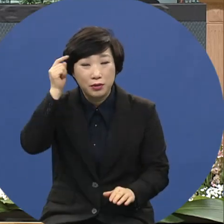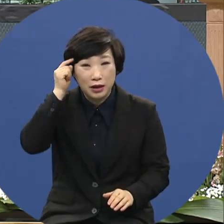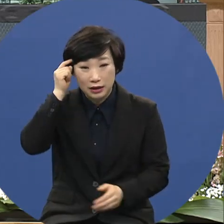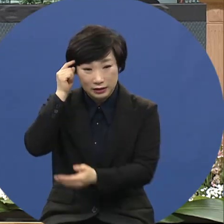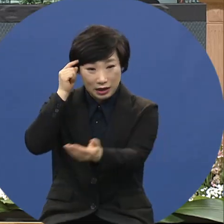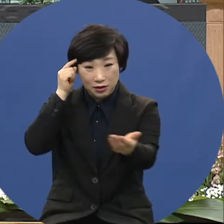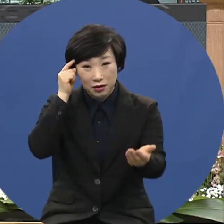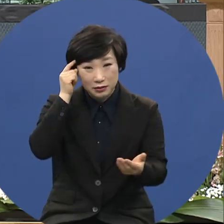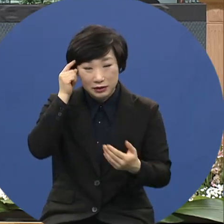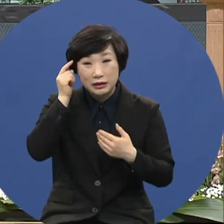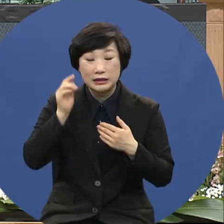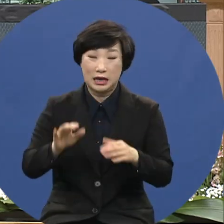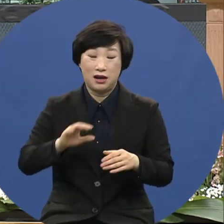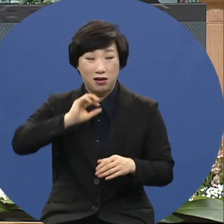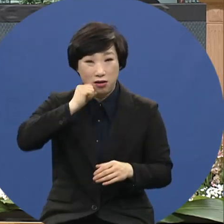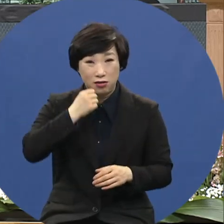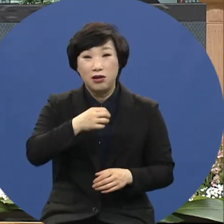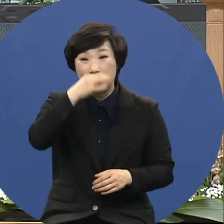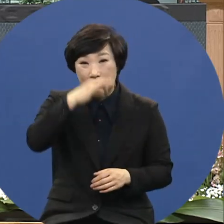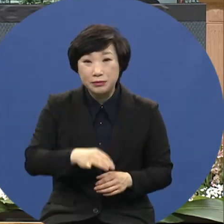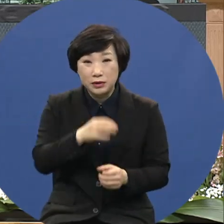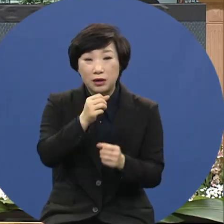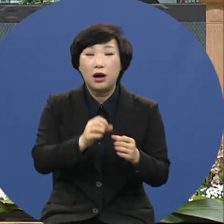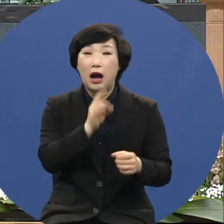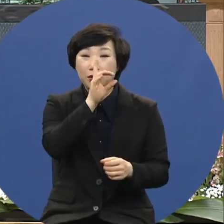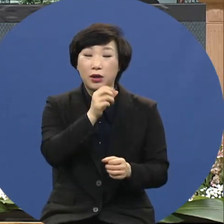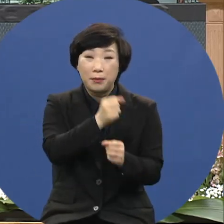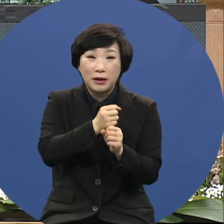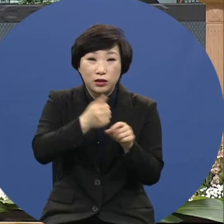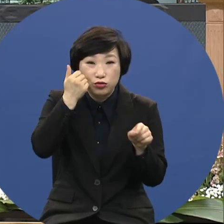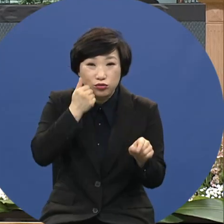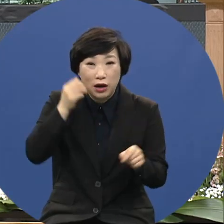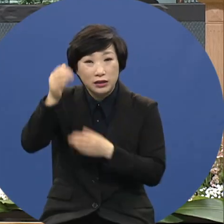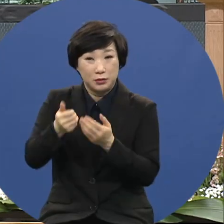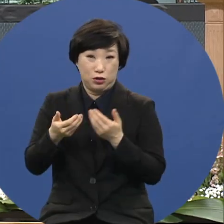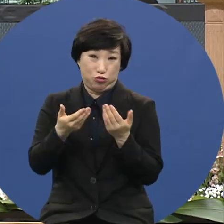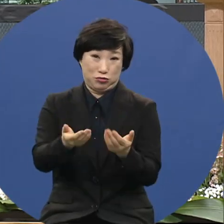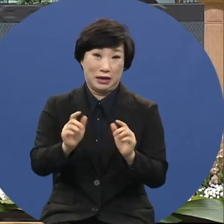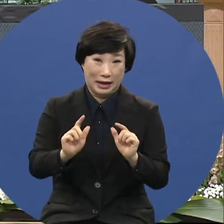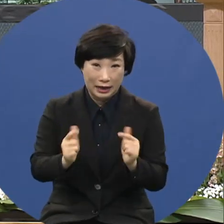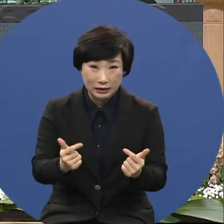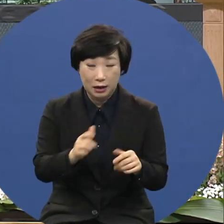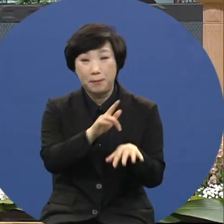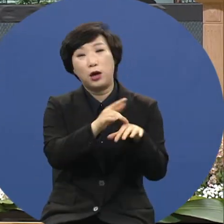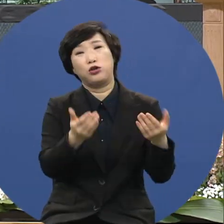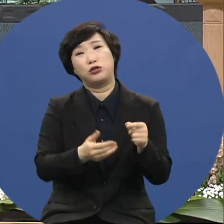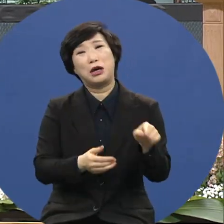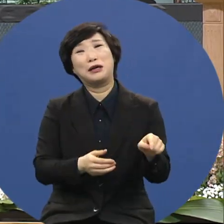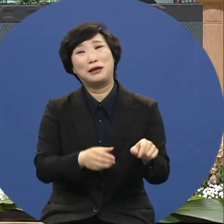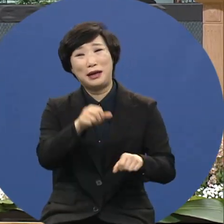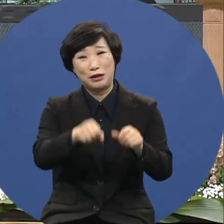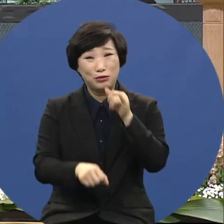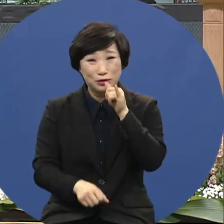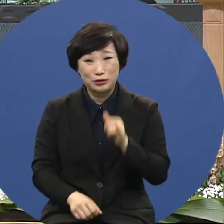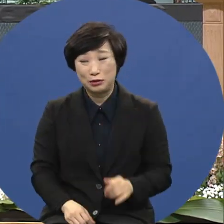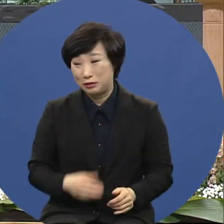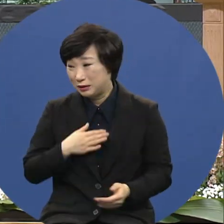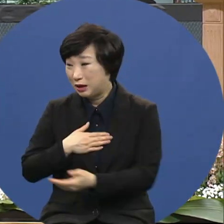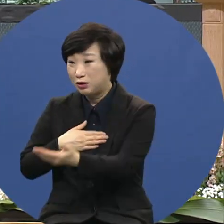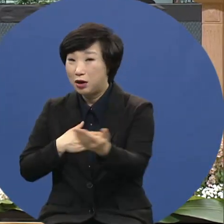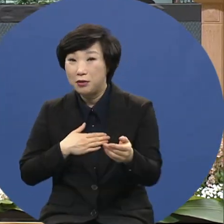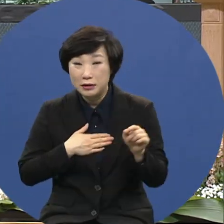여러분을 그렇게 힘들게 하고 어렵게 만드는 것은 하나님이 하는 게 아니야. 마귀 역사가 하는 것이오.